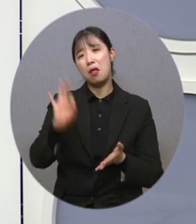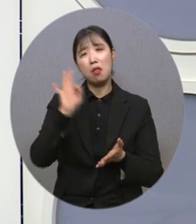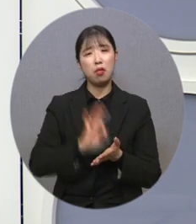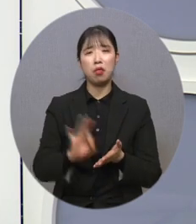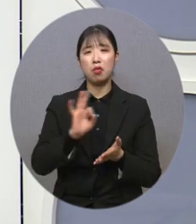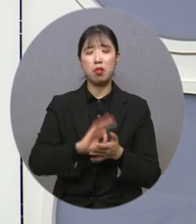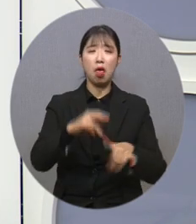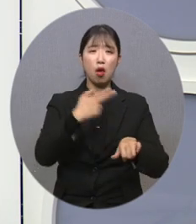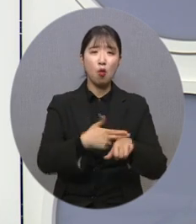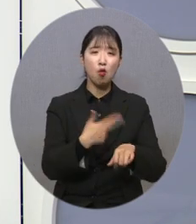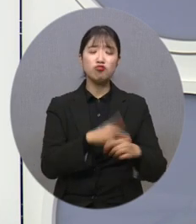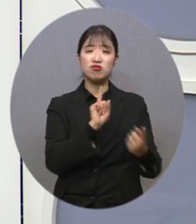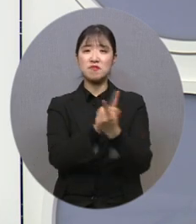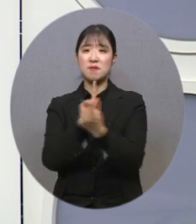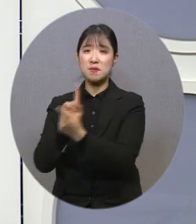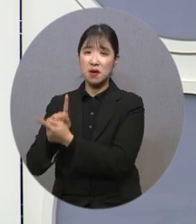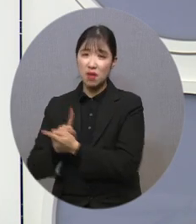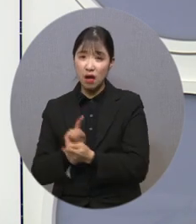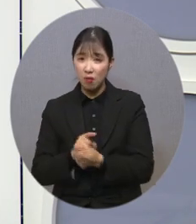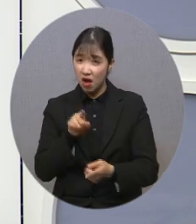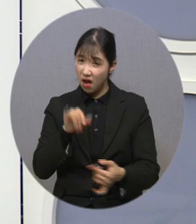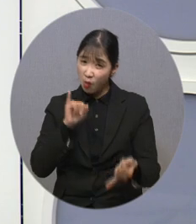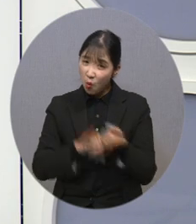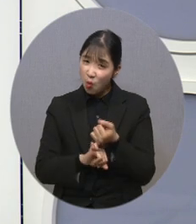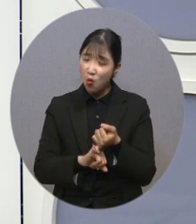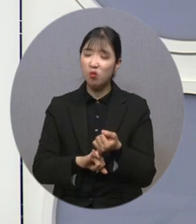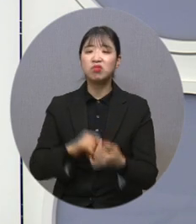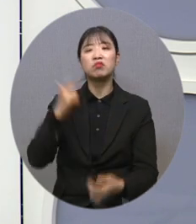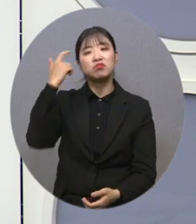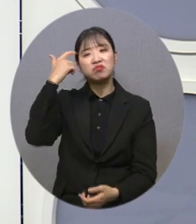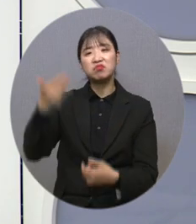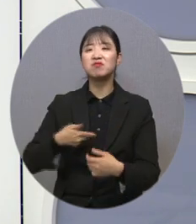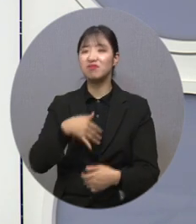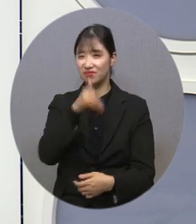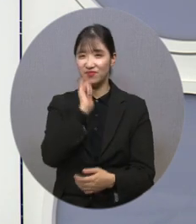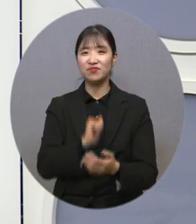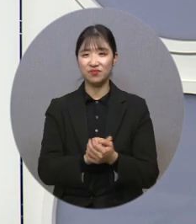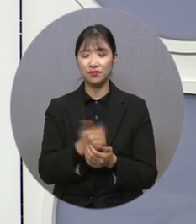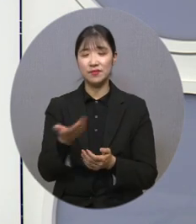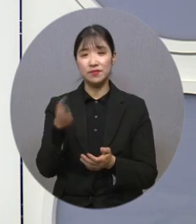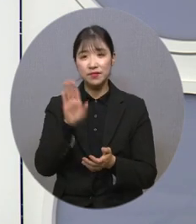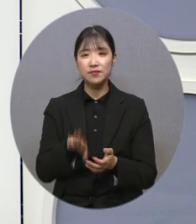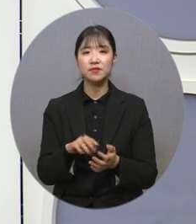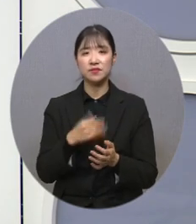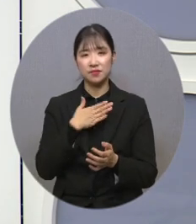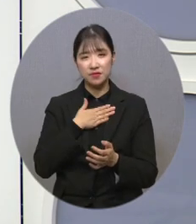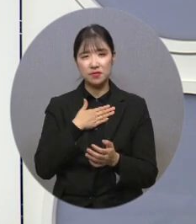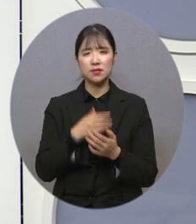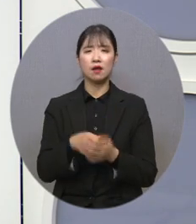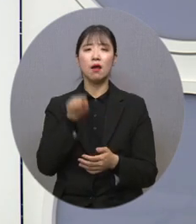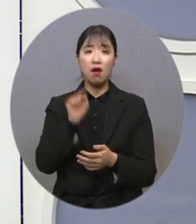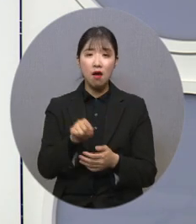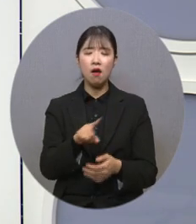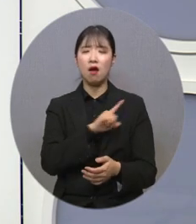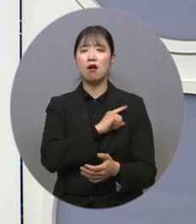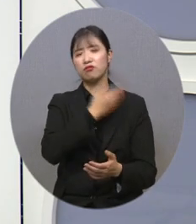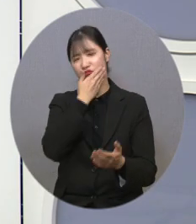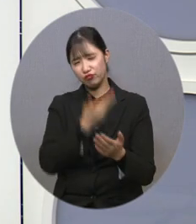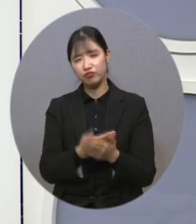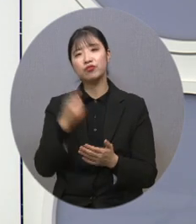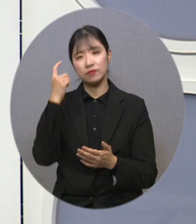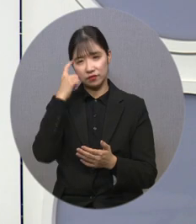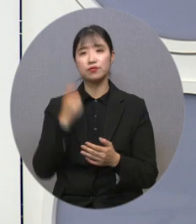교수를 일일이 만날 필요가 있느냐라고 말씀하시는 분들도 계셨어요. 네. 그러나 저는 그것이 가장 중요한 거라고